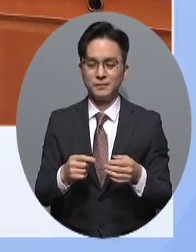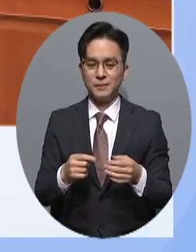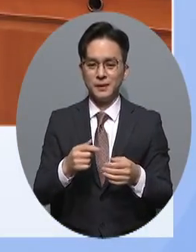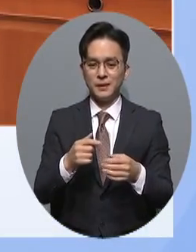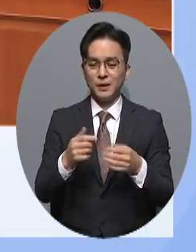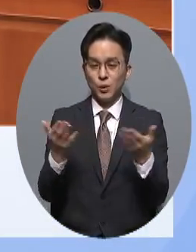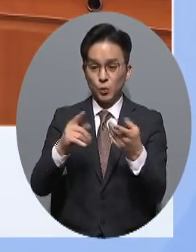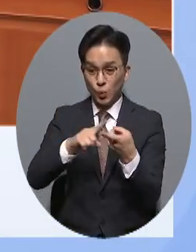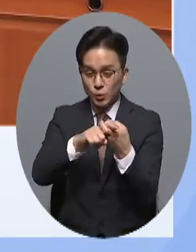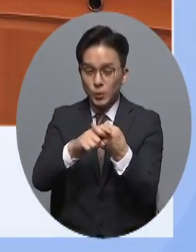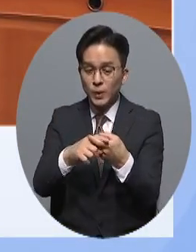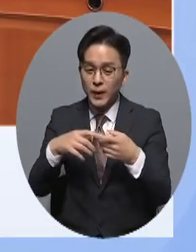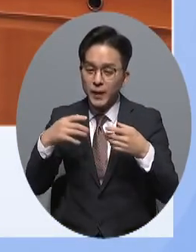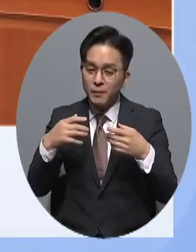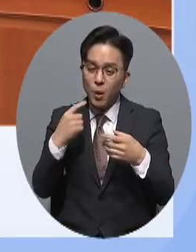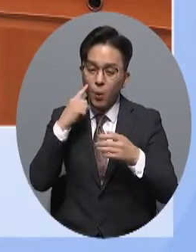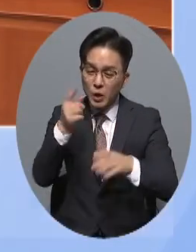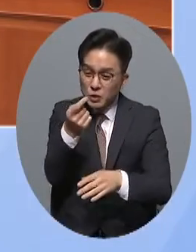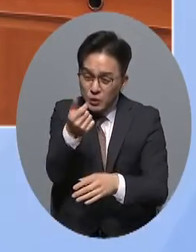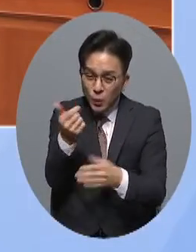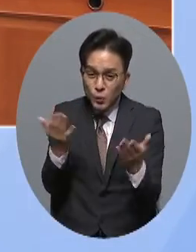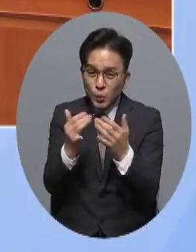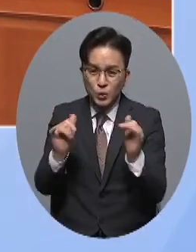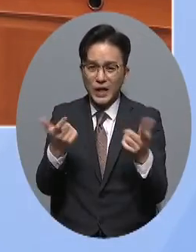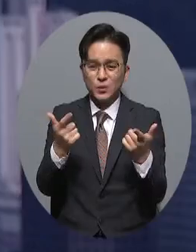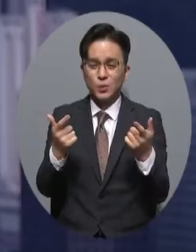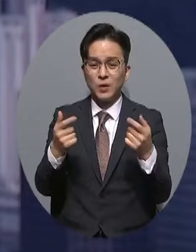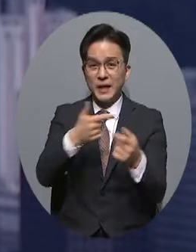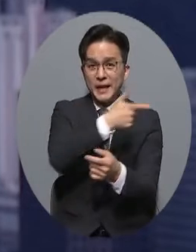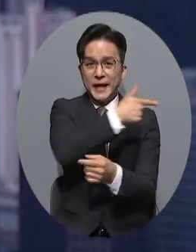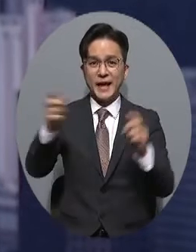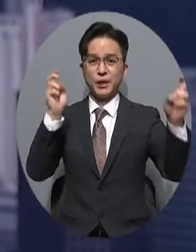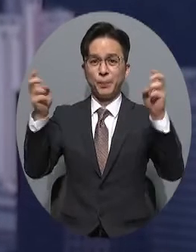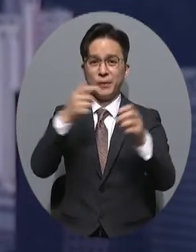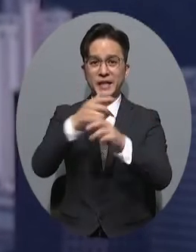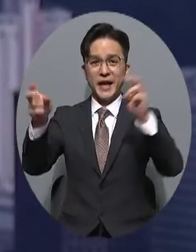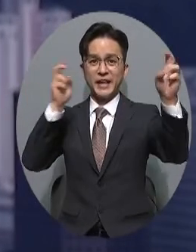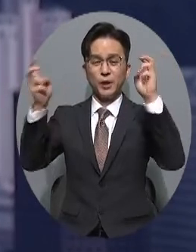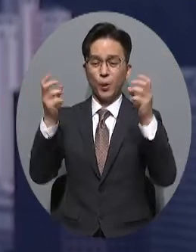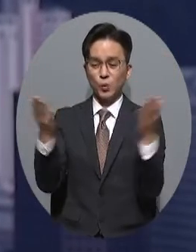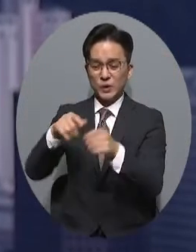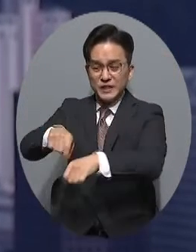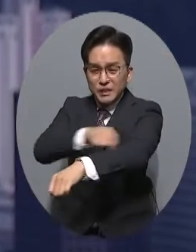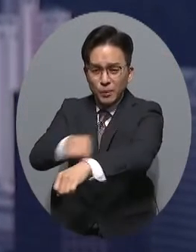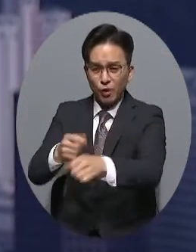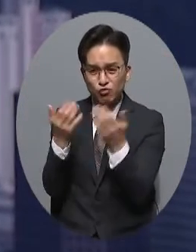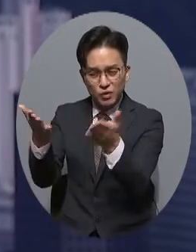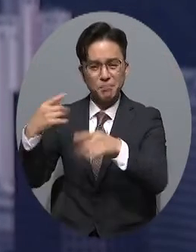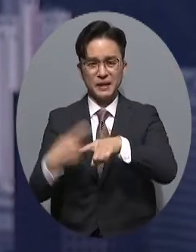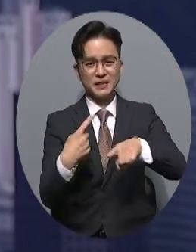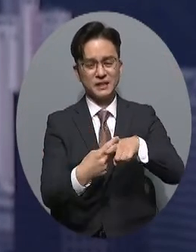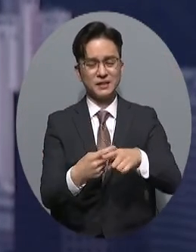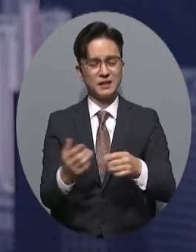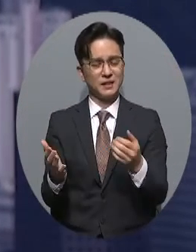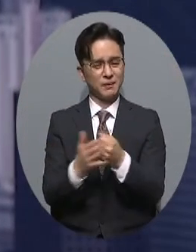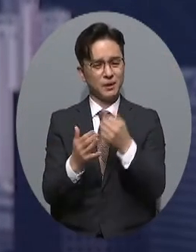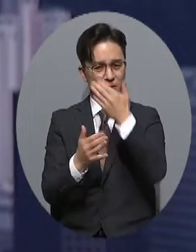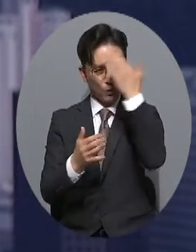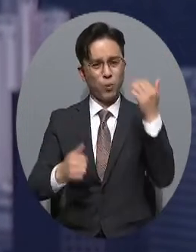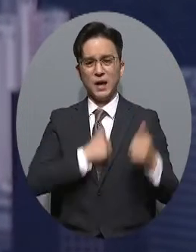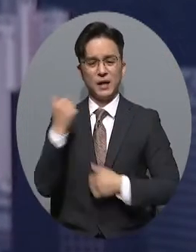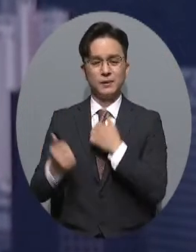모습도 보이는 것 같습니다 예 사실이 부분과 관련해서 그러면 해외에서는 채택을 하고 있지 않냐 전혀 그렇지 않습니다